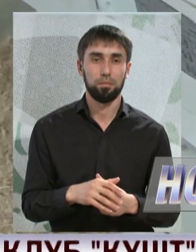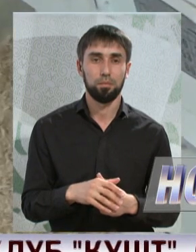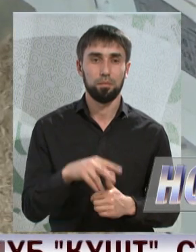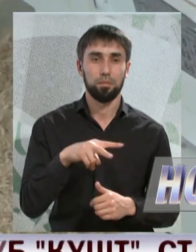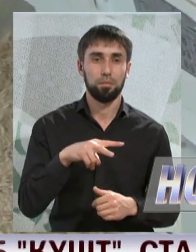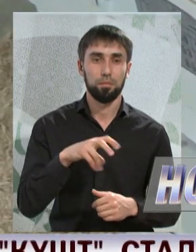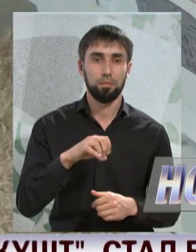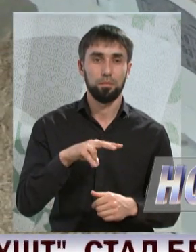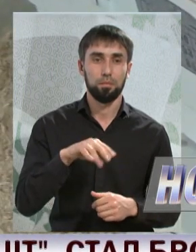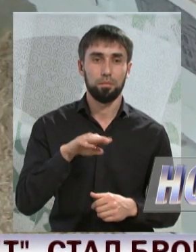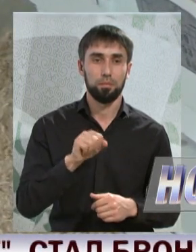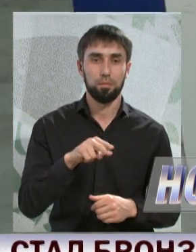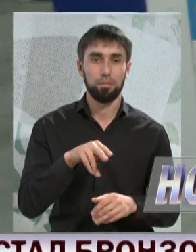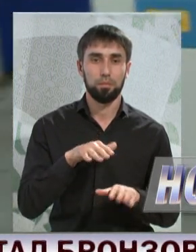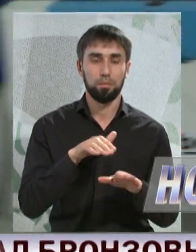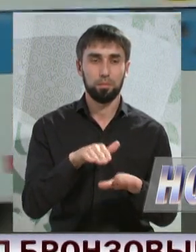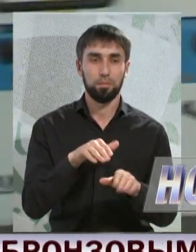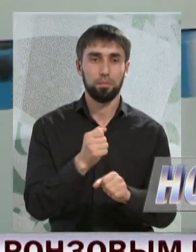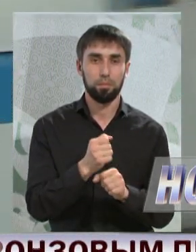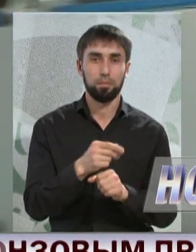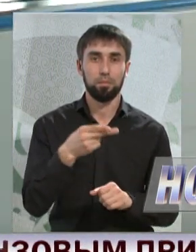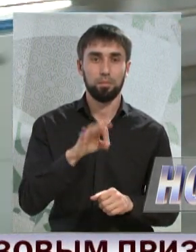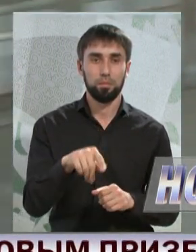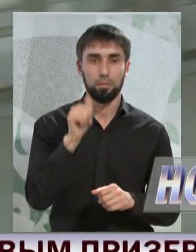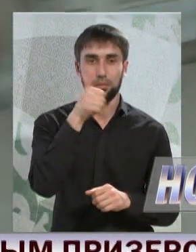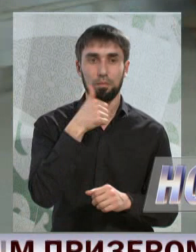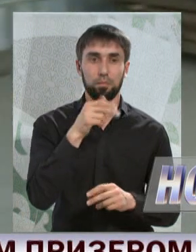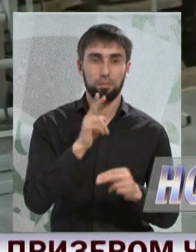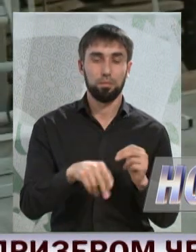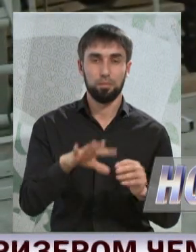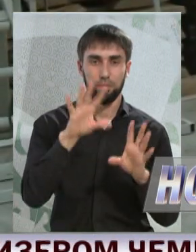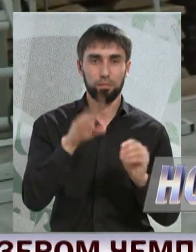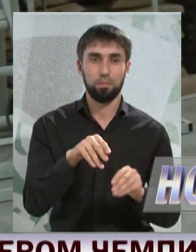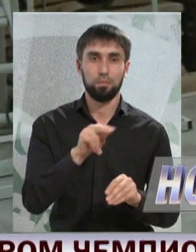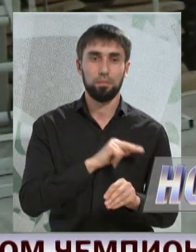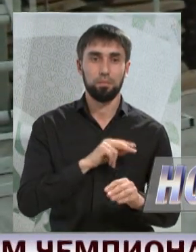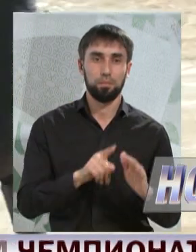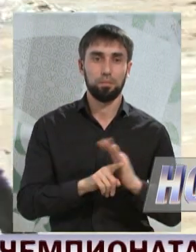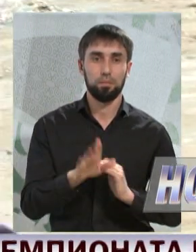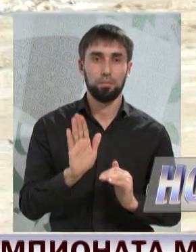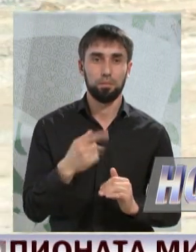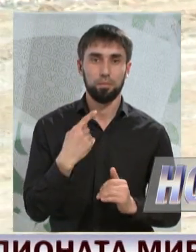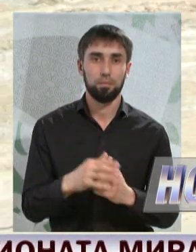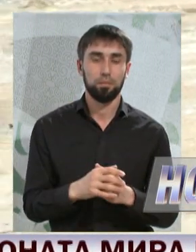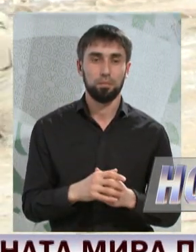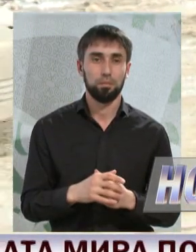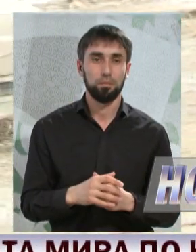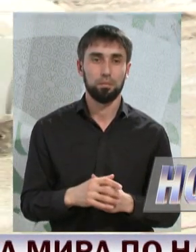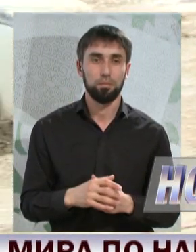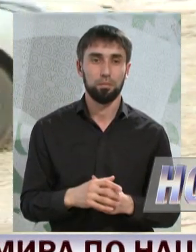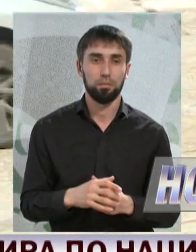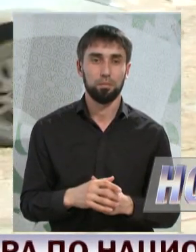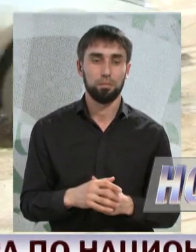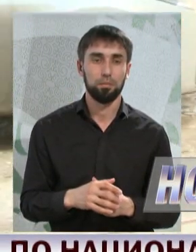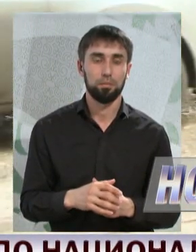пилораму. Полностью производство будет запущено до конца года. Мебельная доска будет? Так, раз. Мебельный брусок будет? Так. Да, столовый,